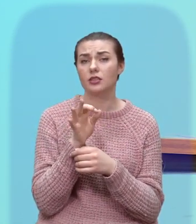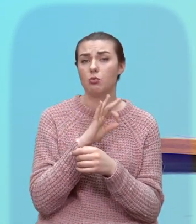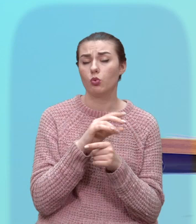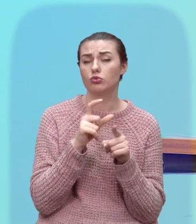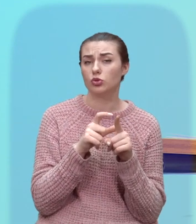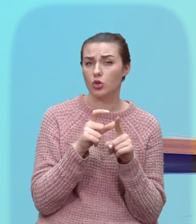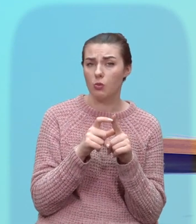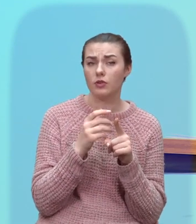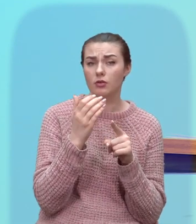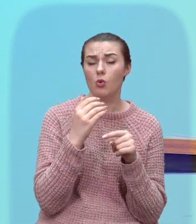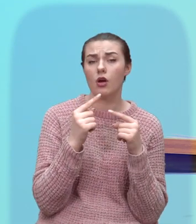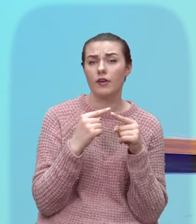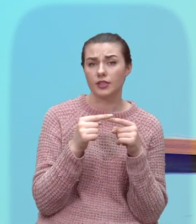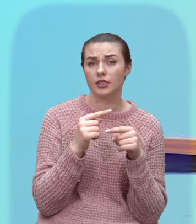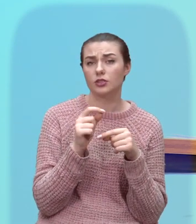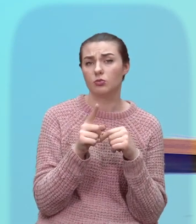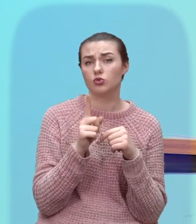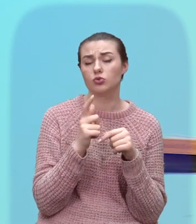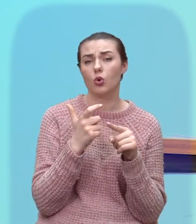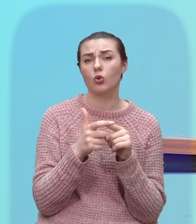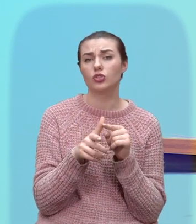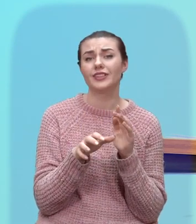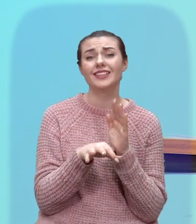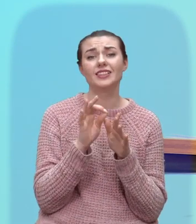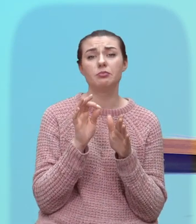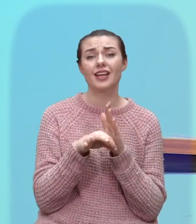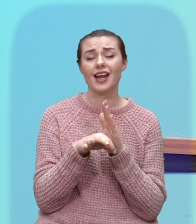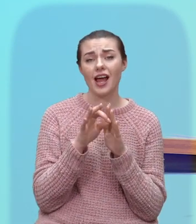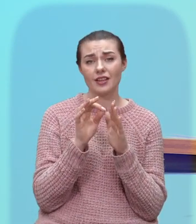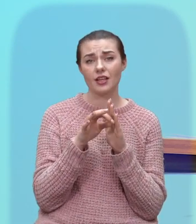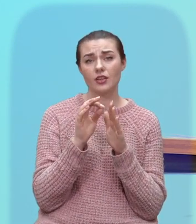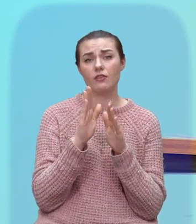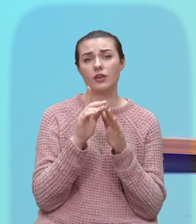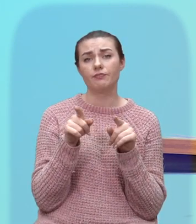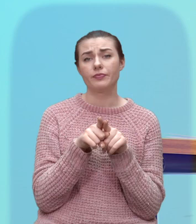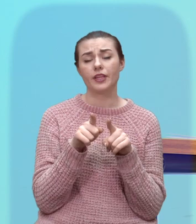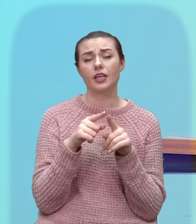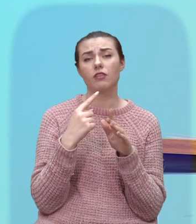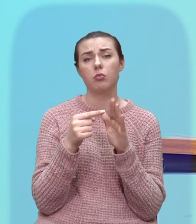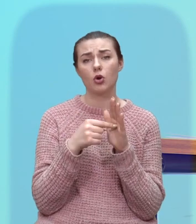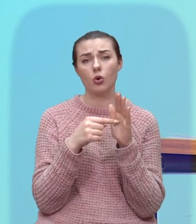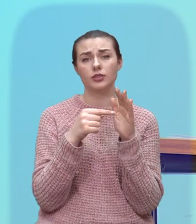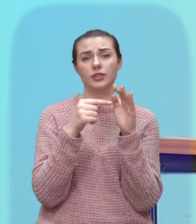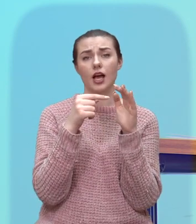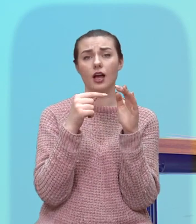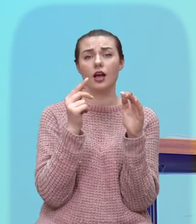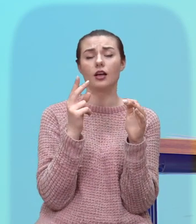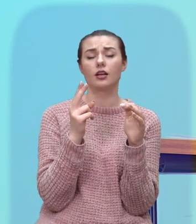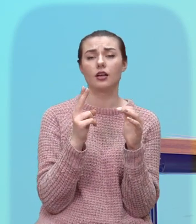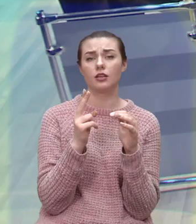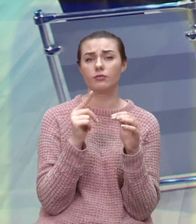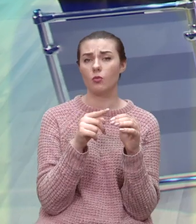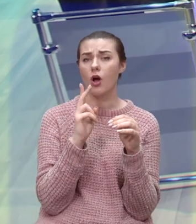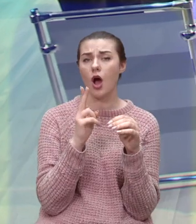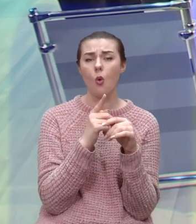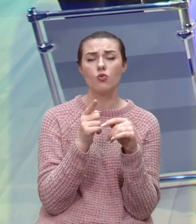используют слово им уже говорили о том что он очень избирателен в вот в этом подходе к